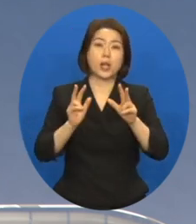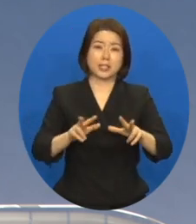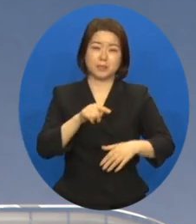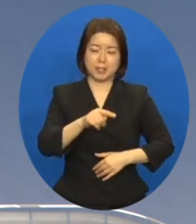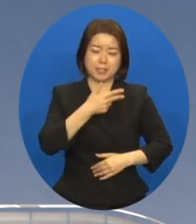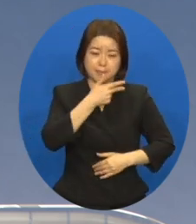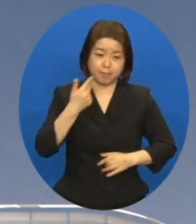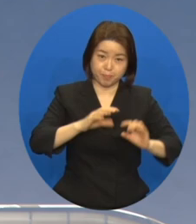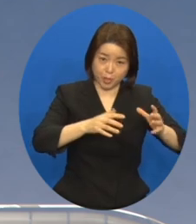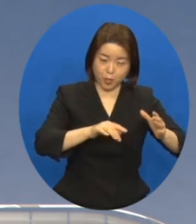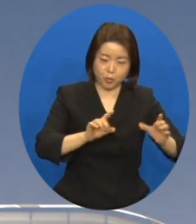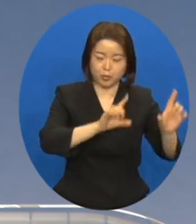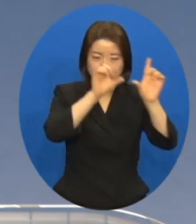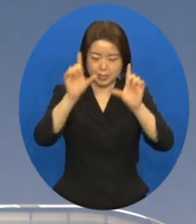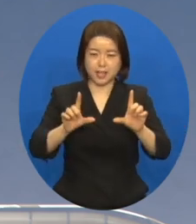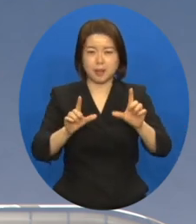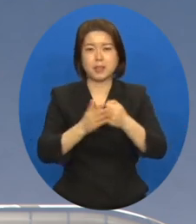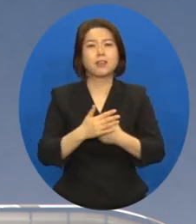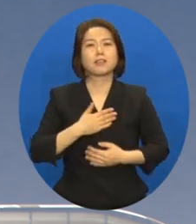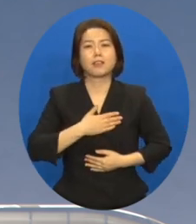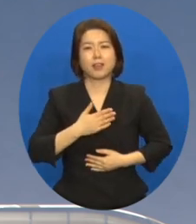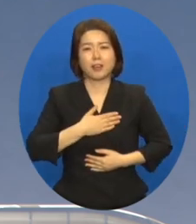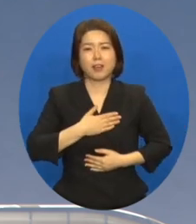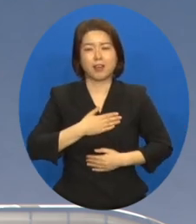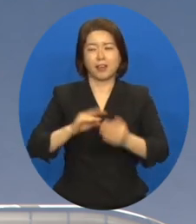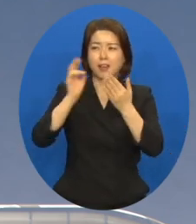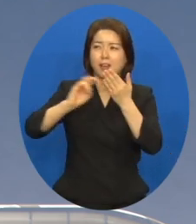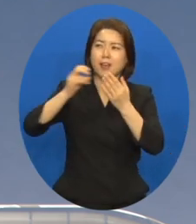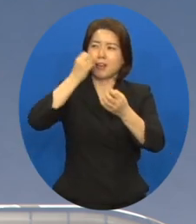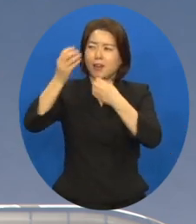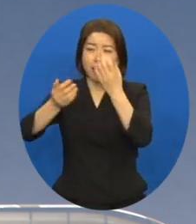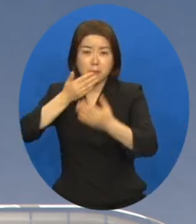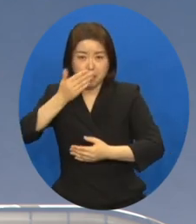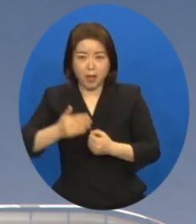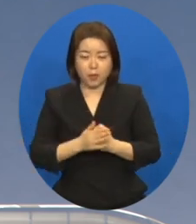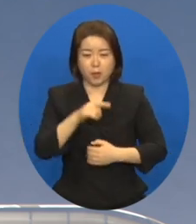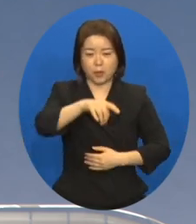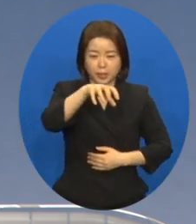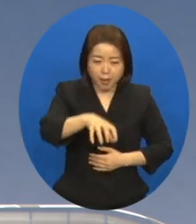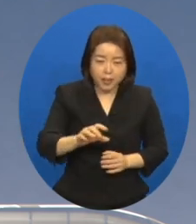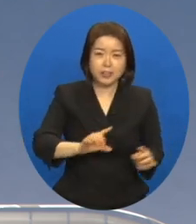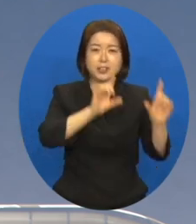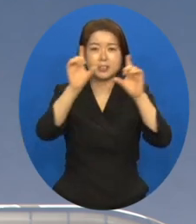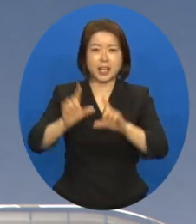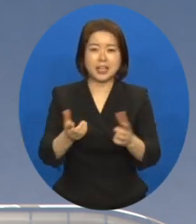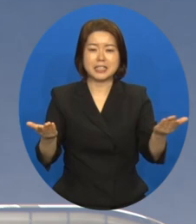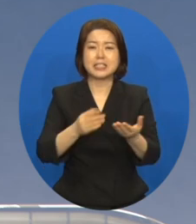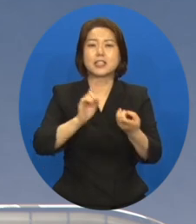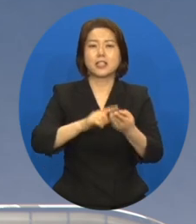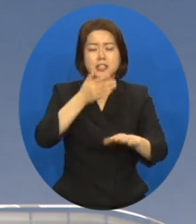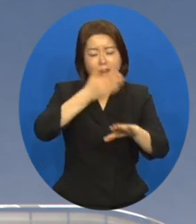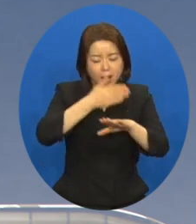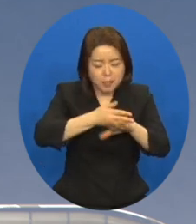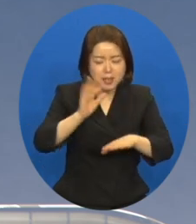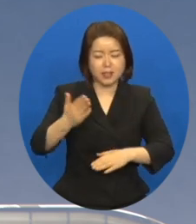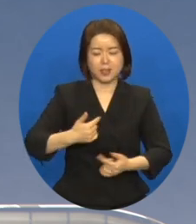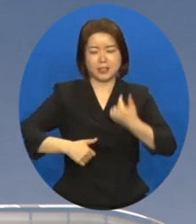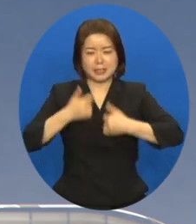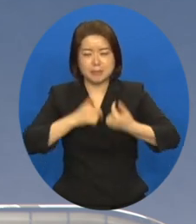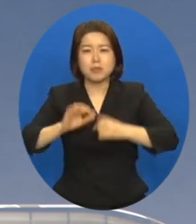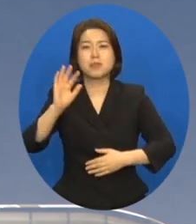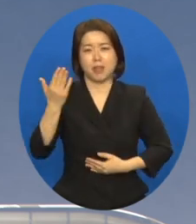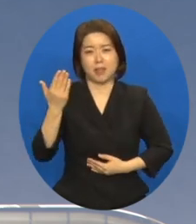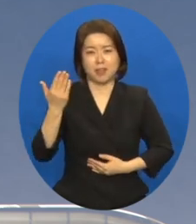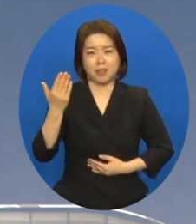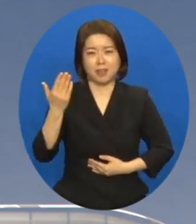이 영국에서의 삶에 내가 찬송이 나오고 여기서 사는 일에 대해 감사가 나오고 기쁨이 나온다.